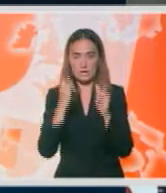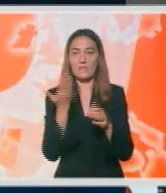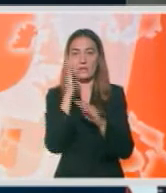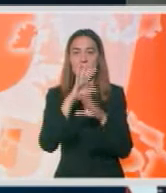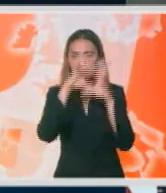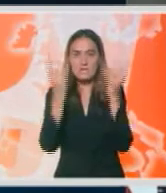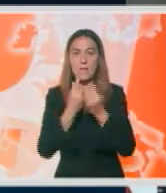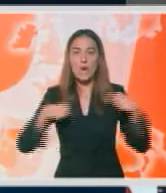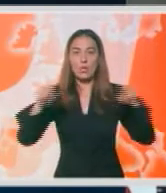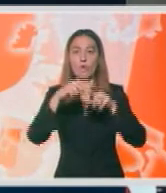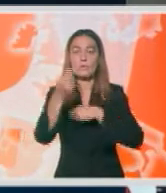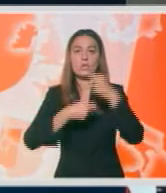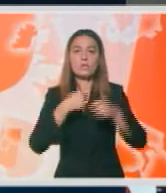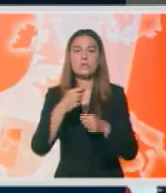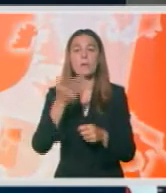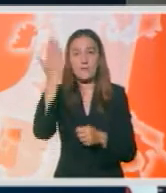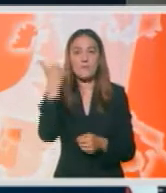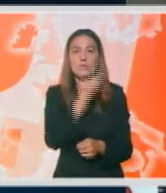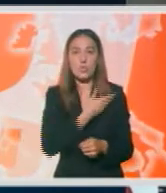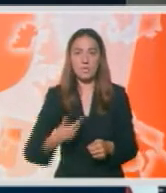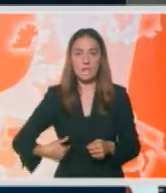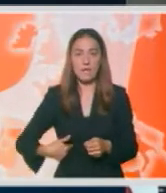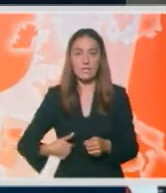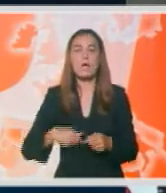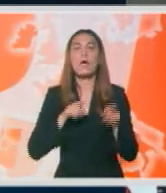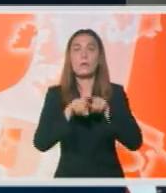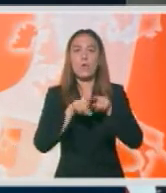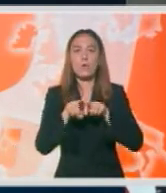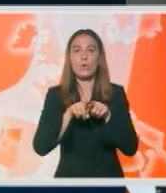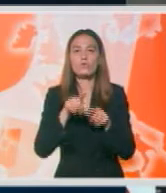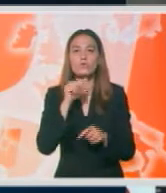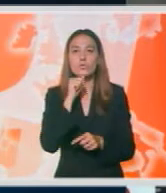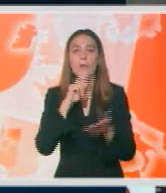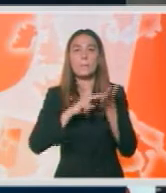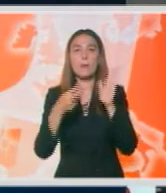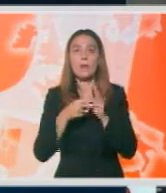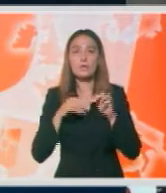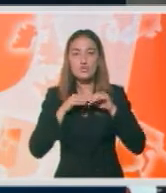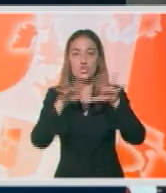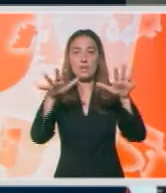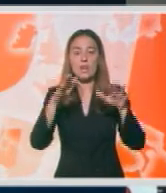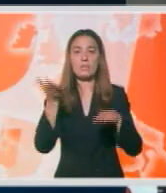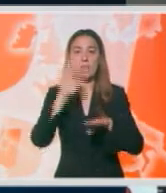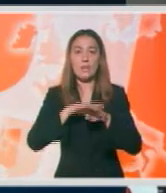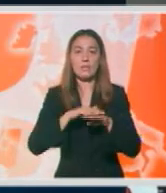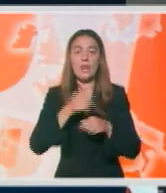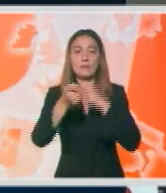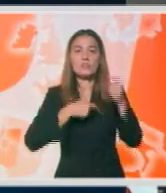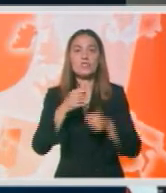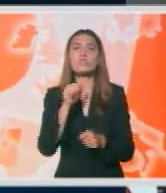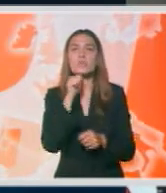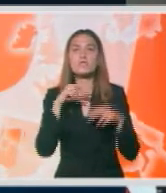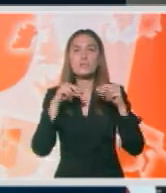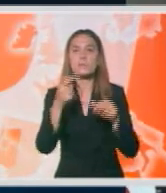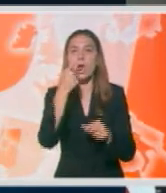svim okolnim tržištima, aj kažem, bivše Jugoslavije. Takođe, planu je širenje na tržište istočnih